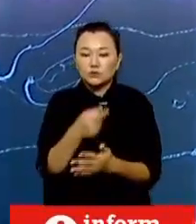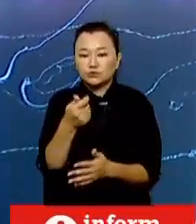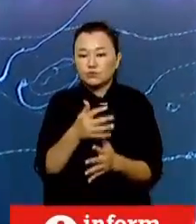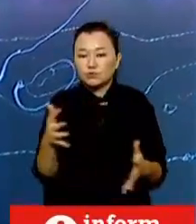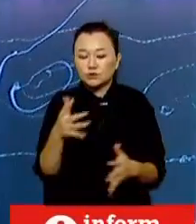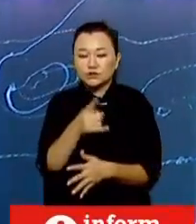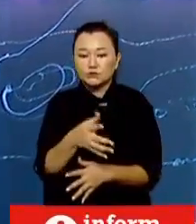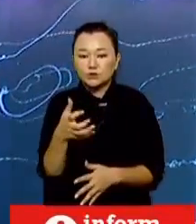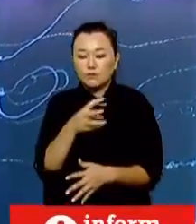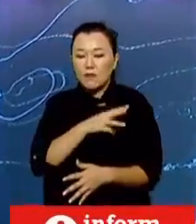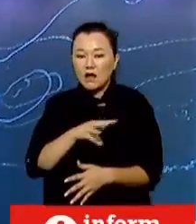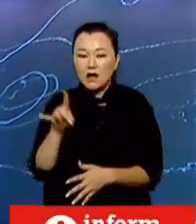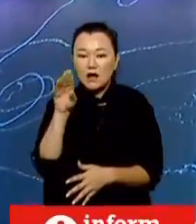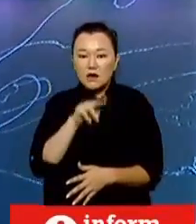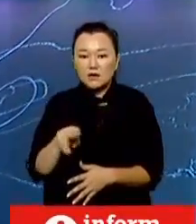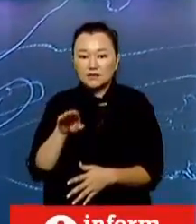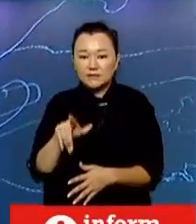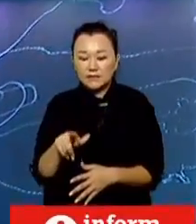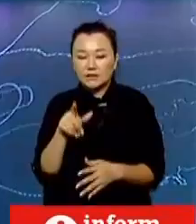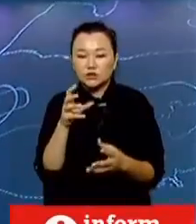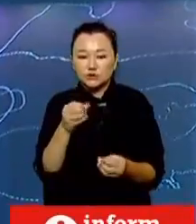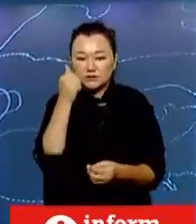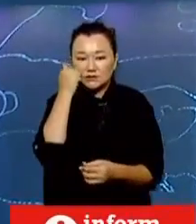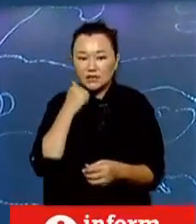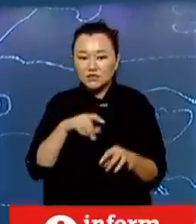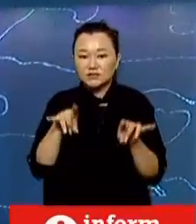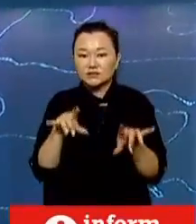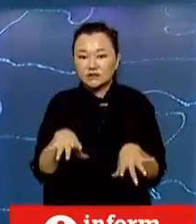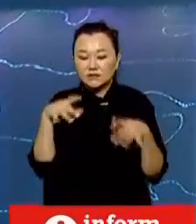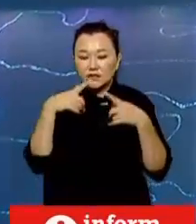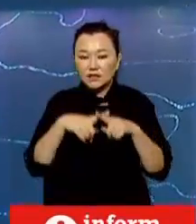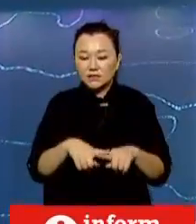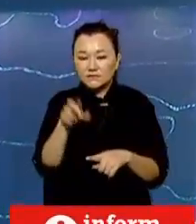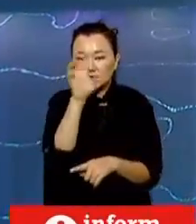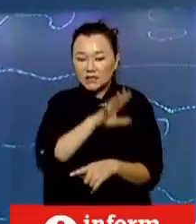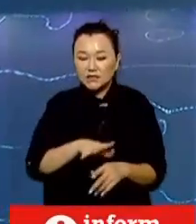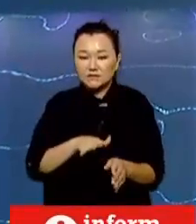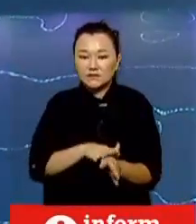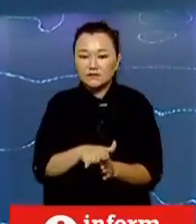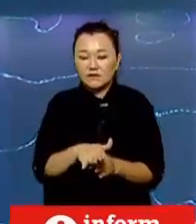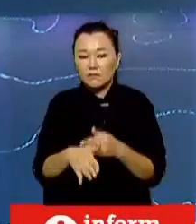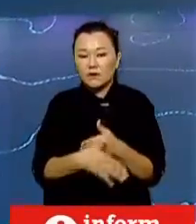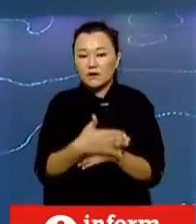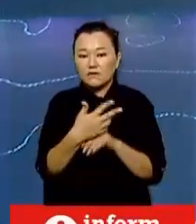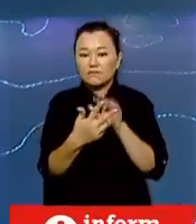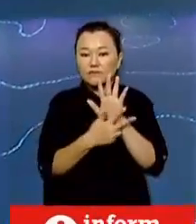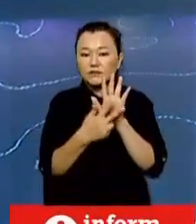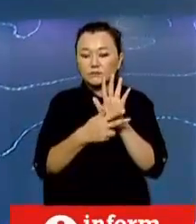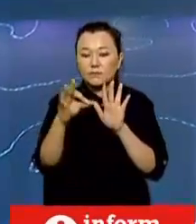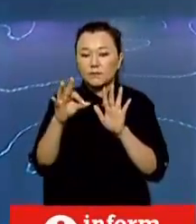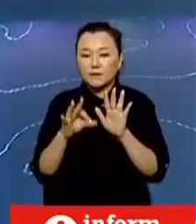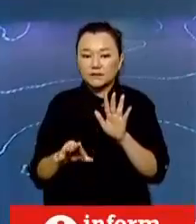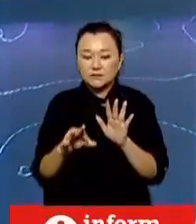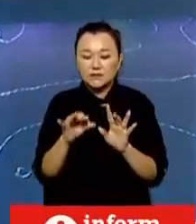больше 1,5 миллиарда тенге. Между тем, изношенность сельхозтехники в стране составляет порядка